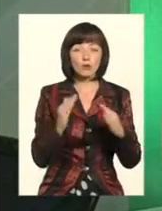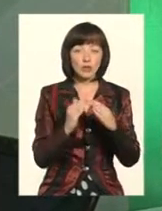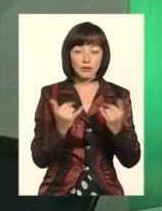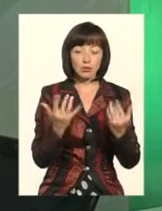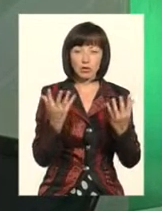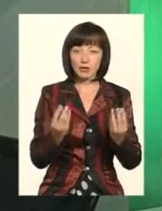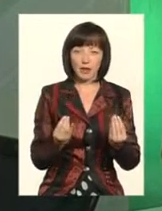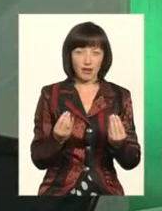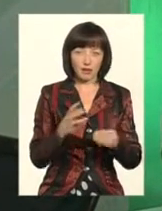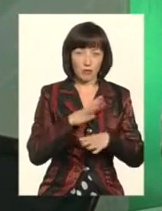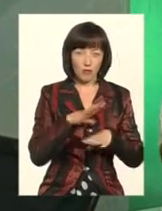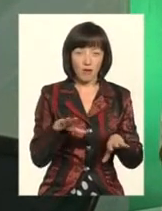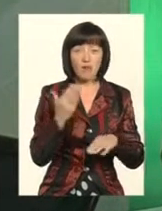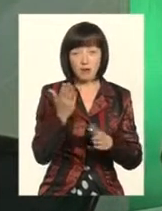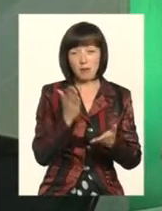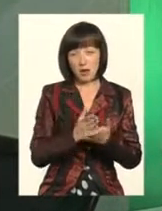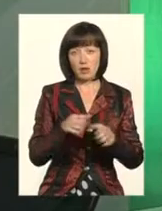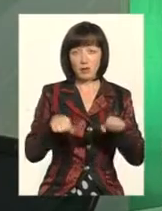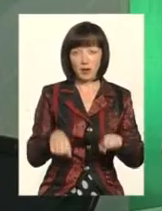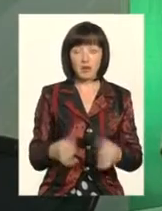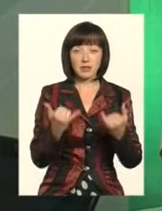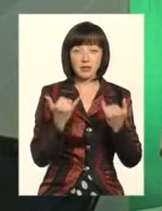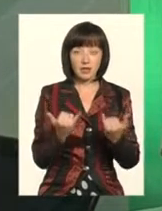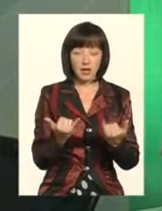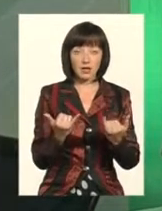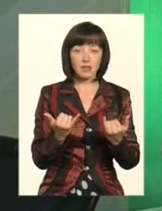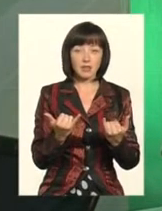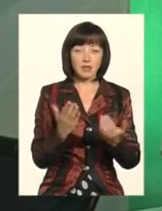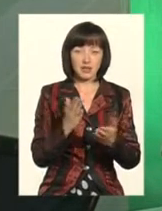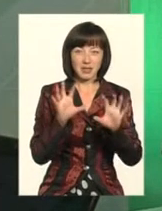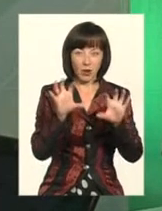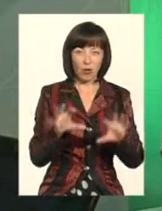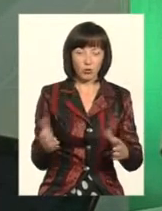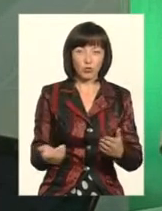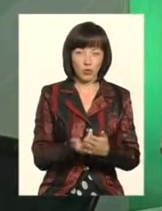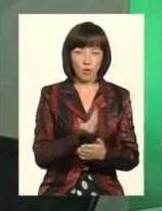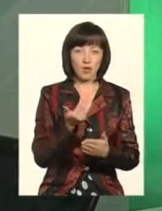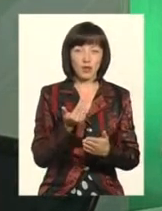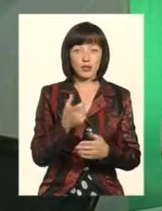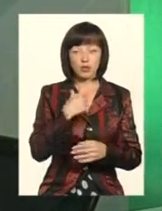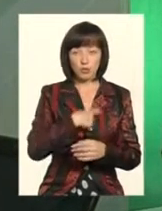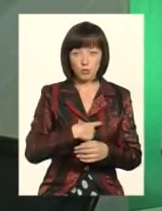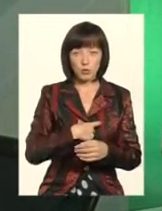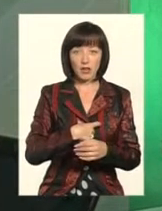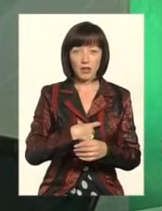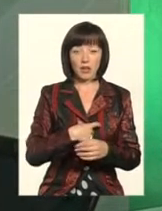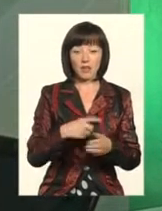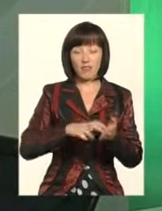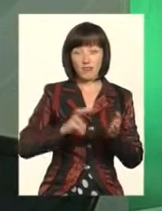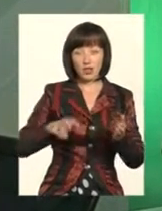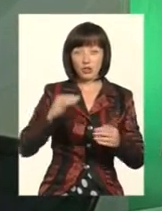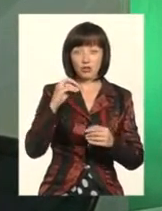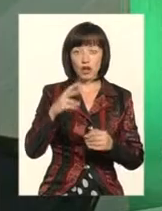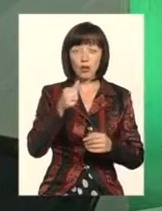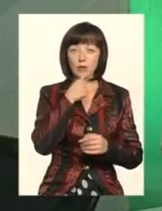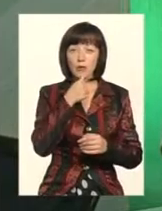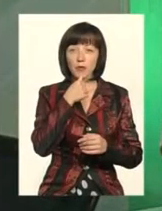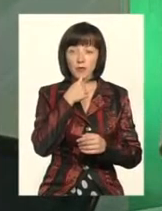сьогоднішній день не обходиться. Ви маєте право зараз, виходячи з цього закону, який прийнятий, собі вийти з ЖЕКа і